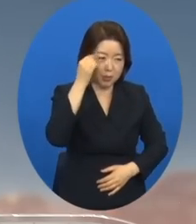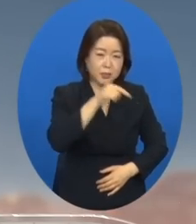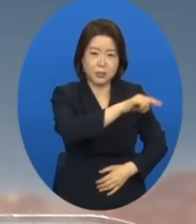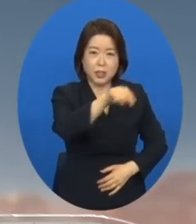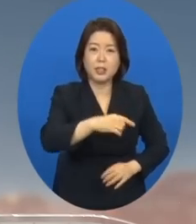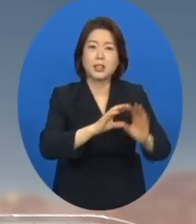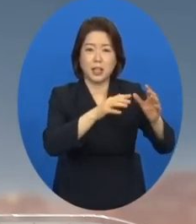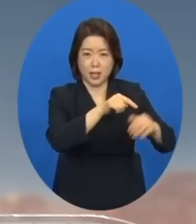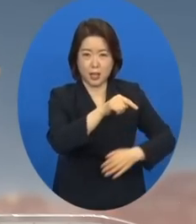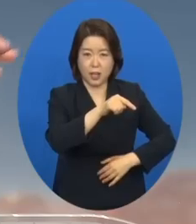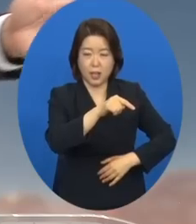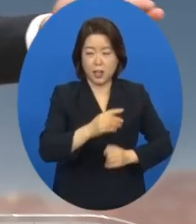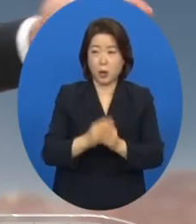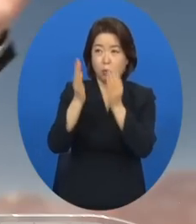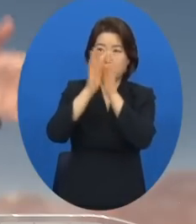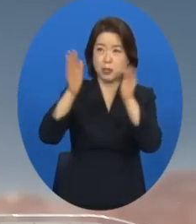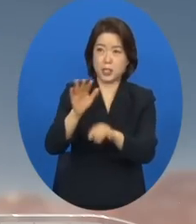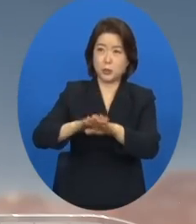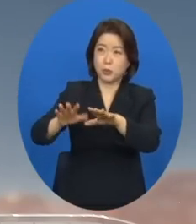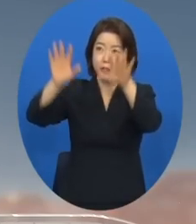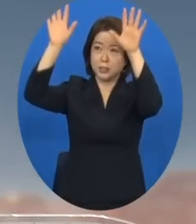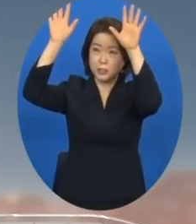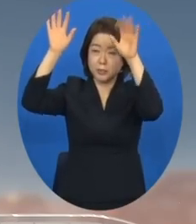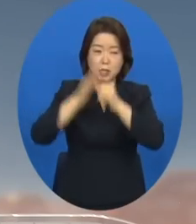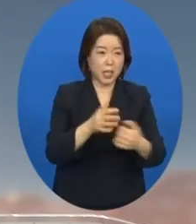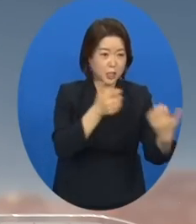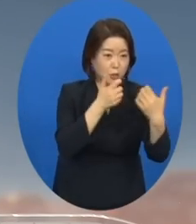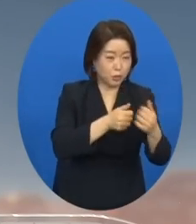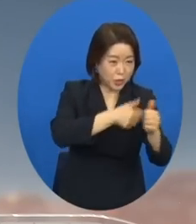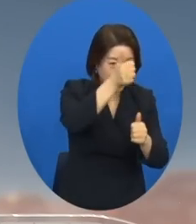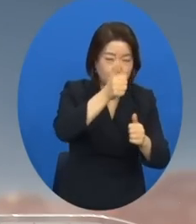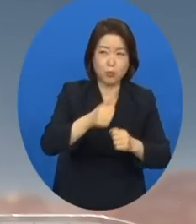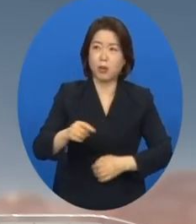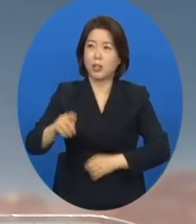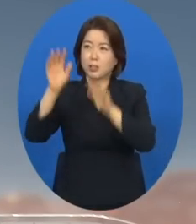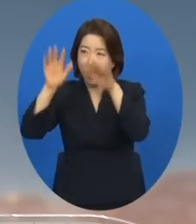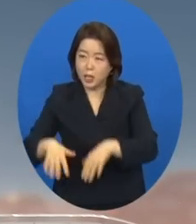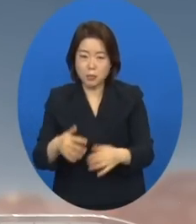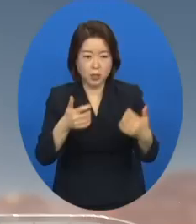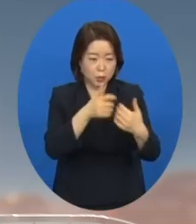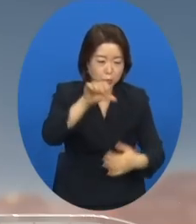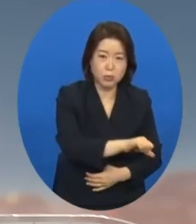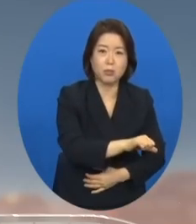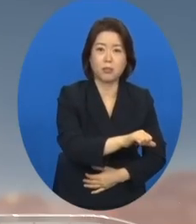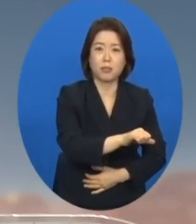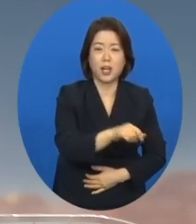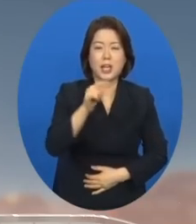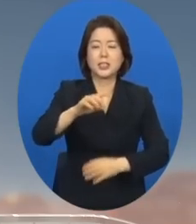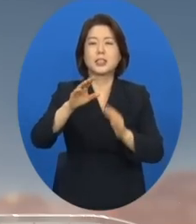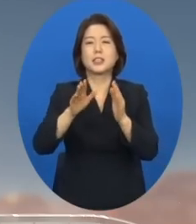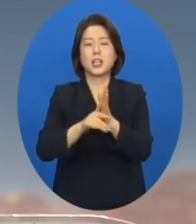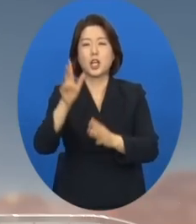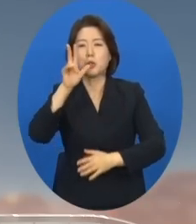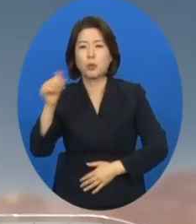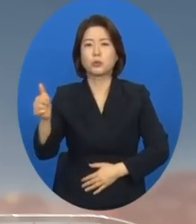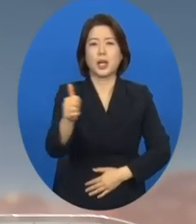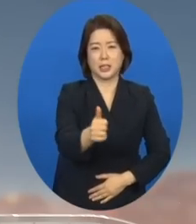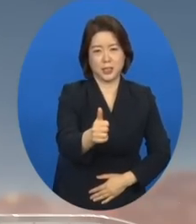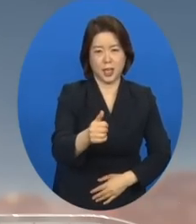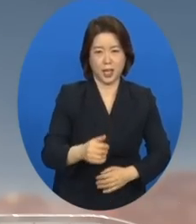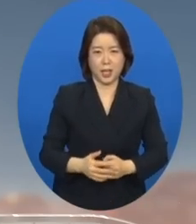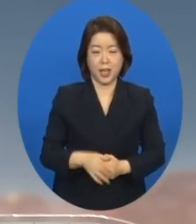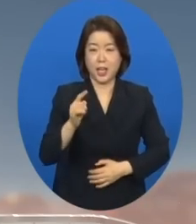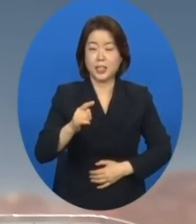손을 들면 여호수아는 전투를 하다가 이기고 내리면지고 그 전투 있잖아요 그때 여호수아가 등장을 해요 그때